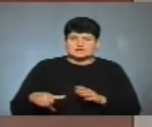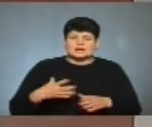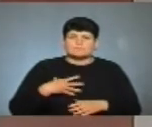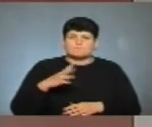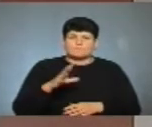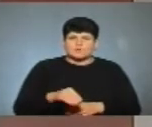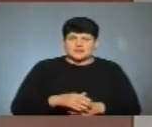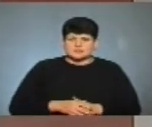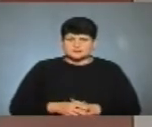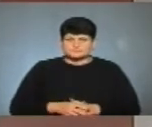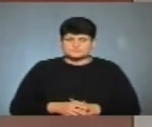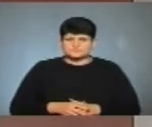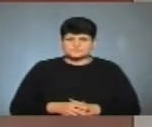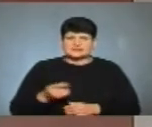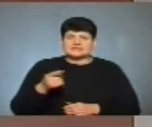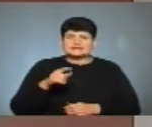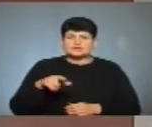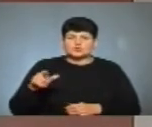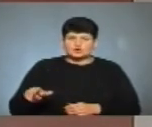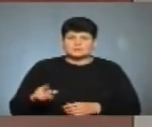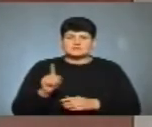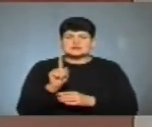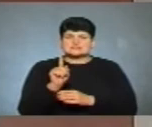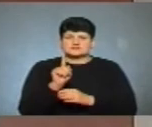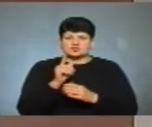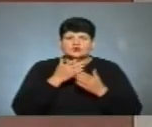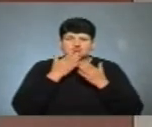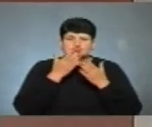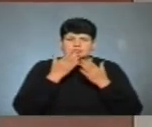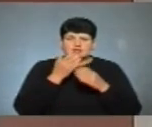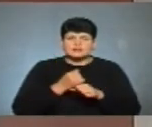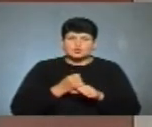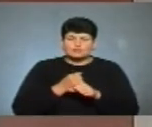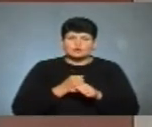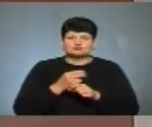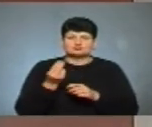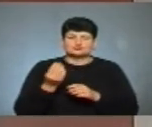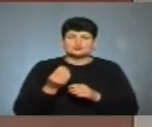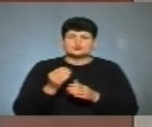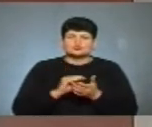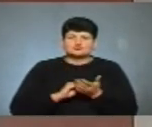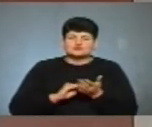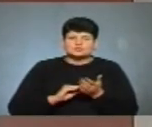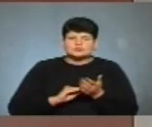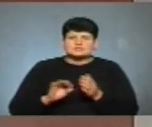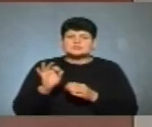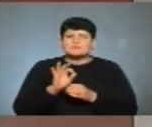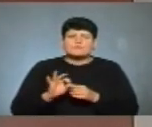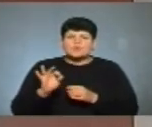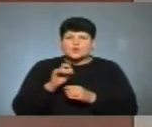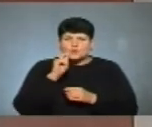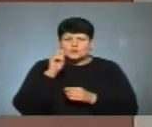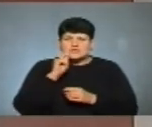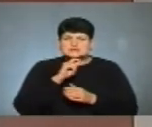померли. Тернополяни при свічках читали роботу журналіста та історика Вахтанга Кіпіані про